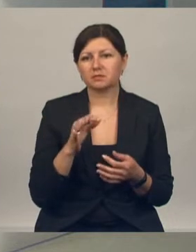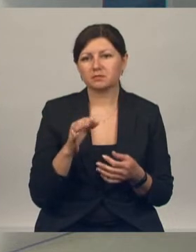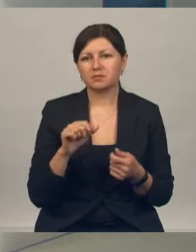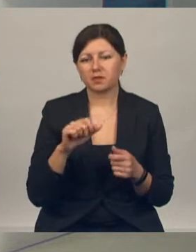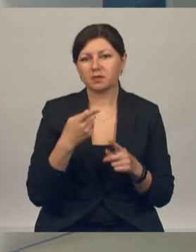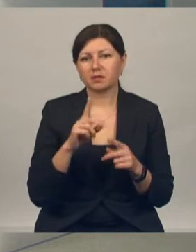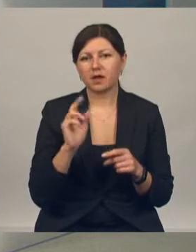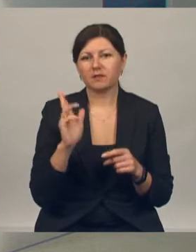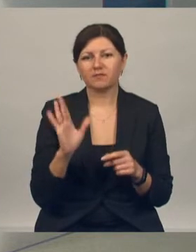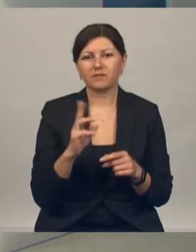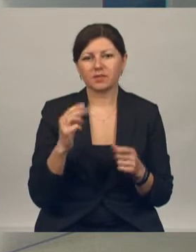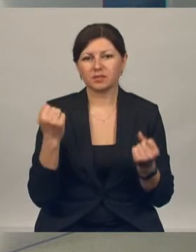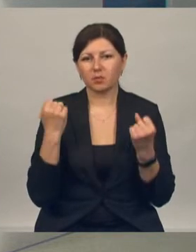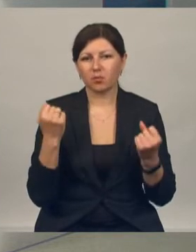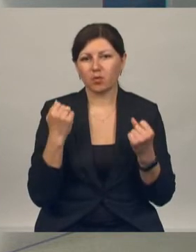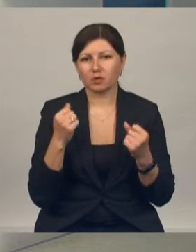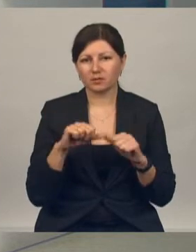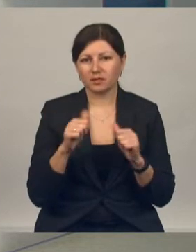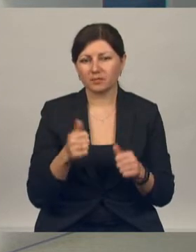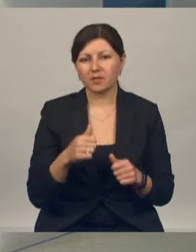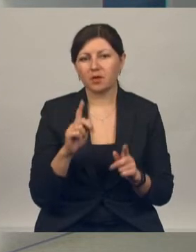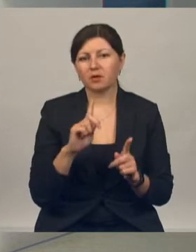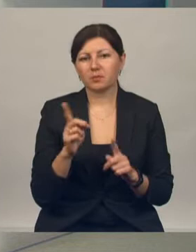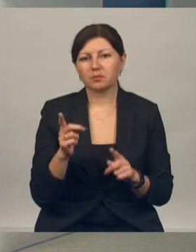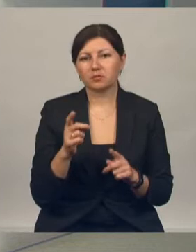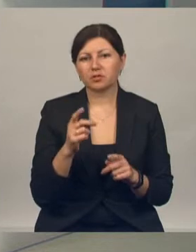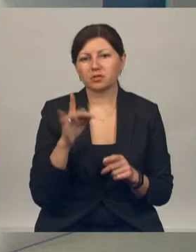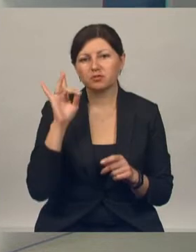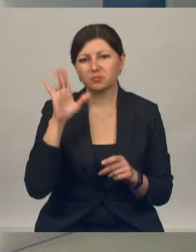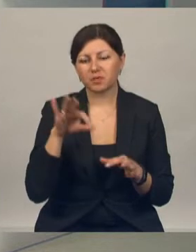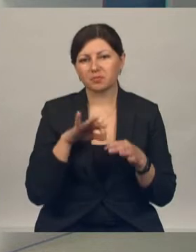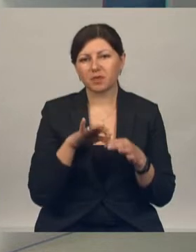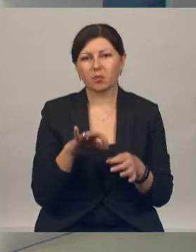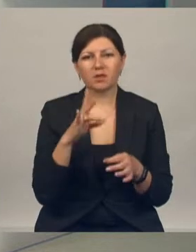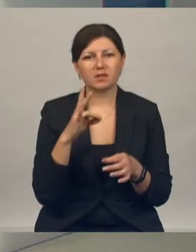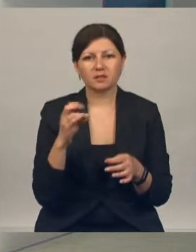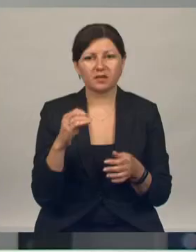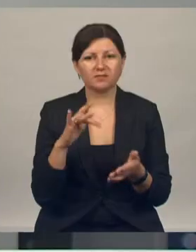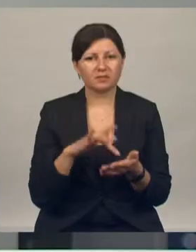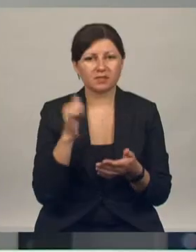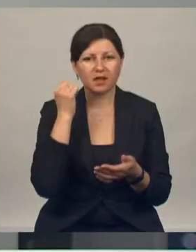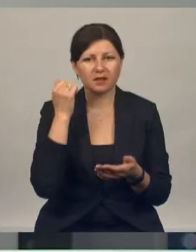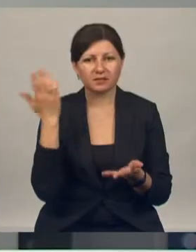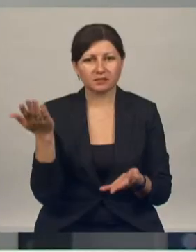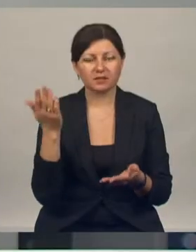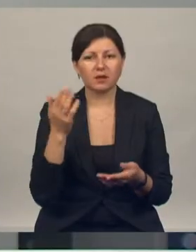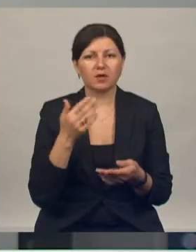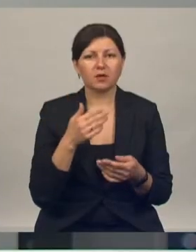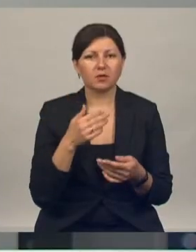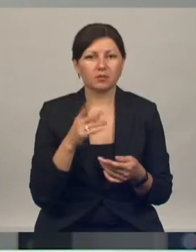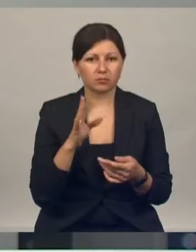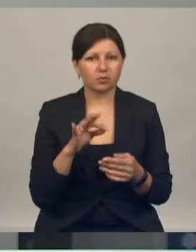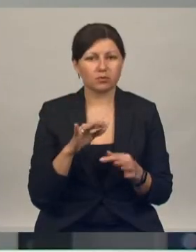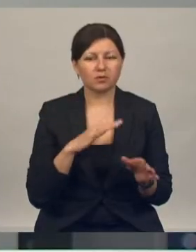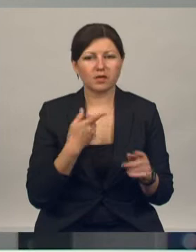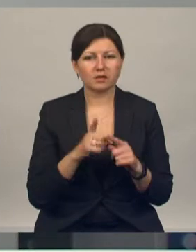вид спорта, правильно? Скажите, судя по тому, что чемпионат проходит не в столице, значит, движение, в принципе,